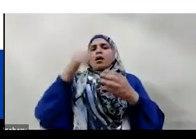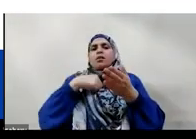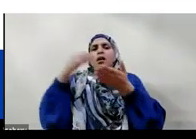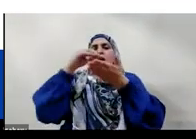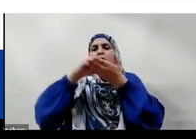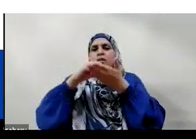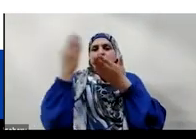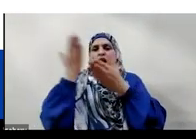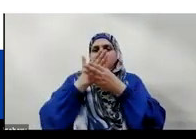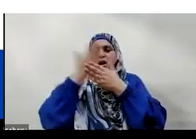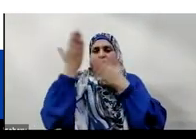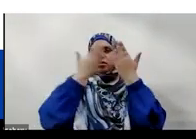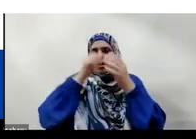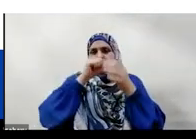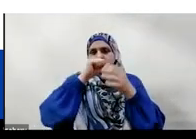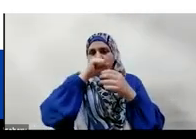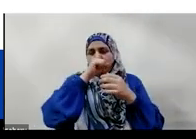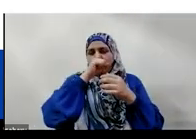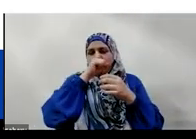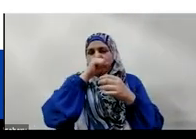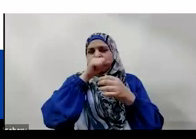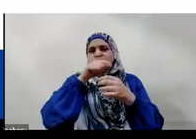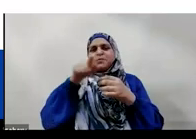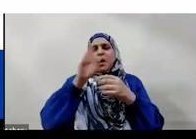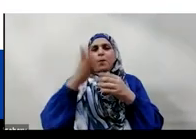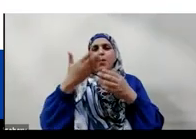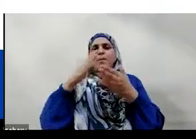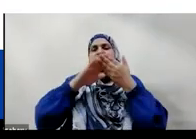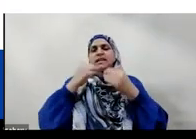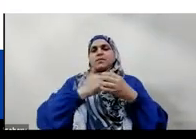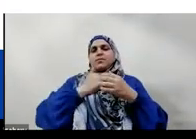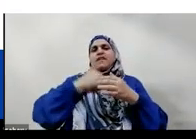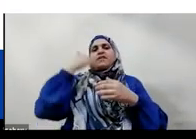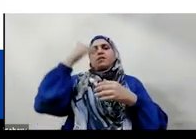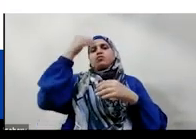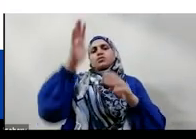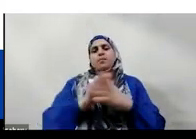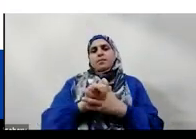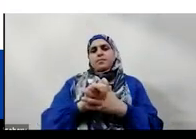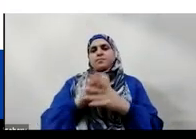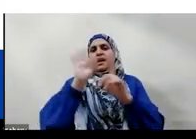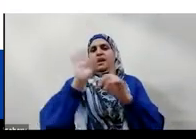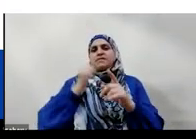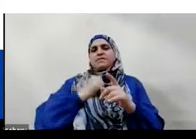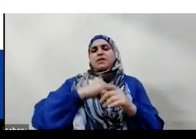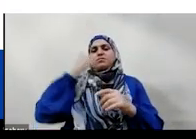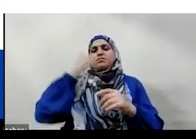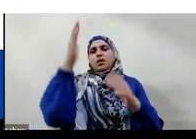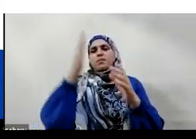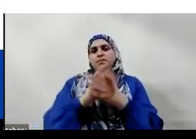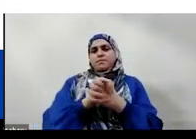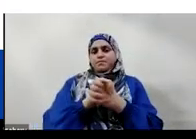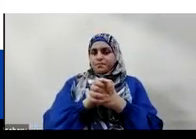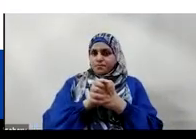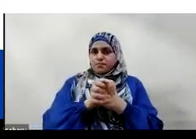لنفسك، وهتقدر تساعدك في تحقيق الـ future objectives اللي أنت راسمها لنفسك في